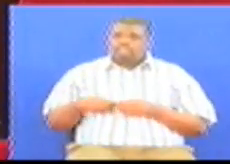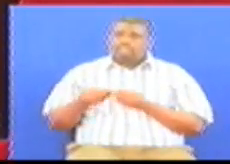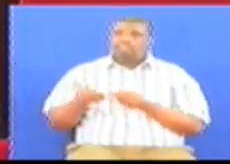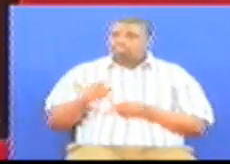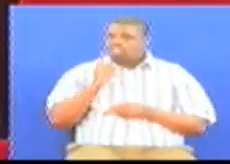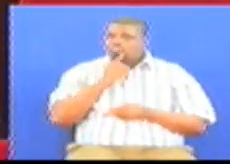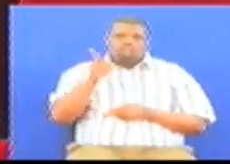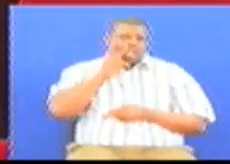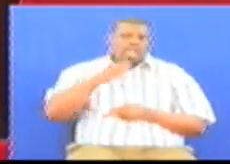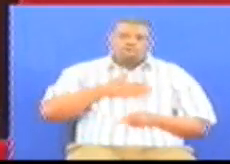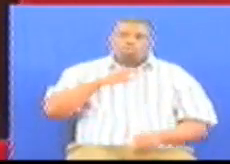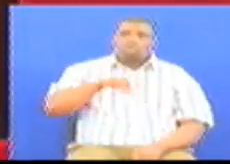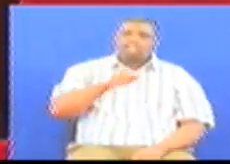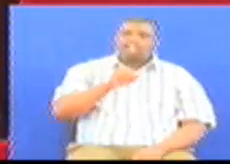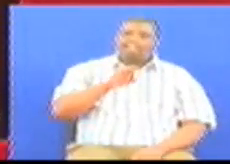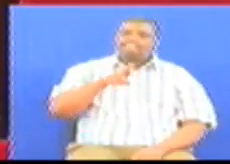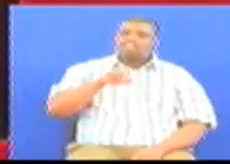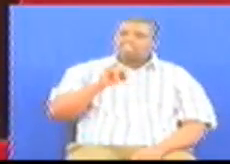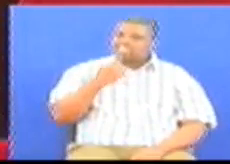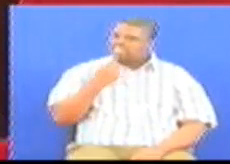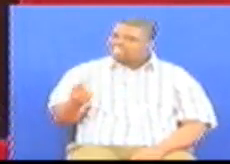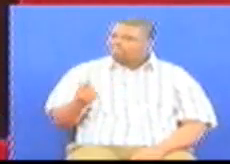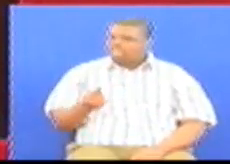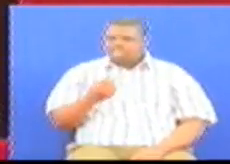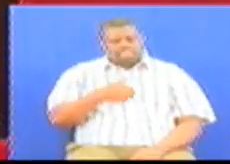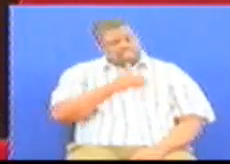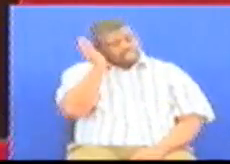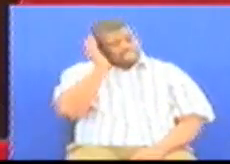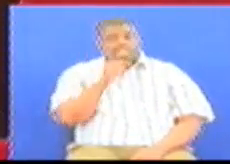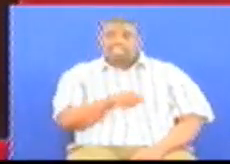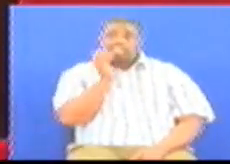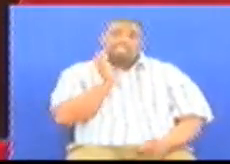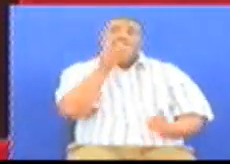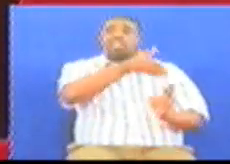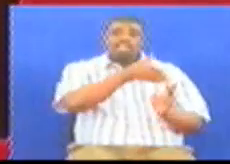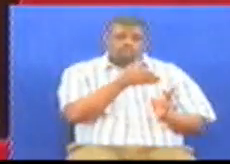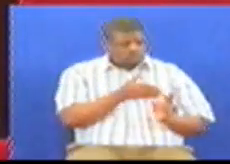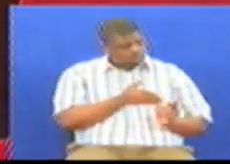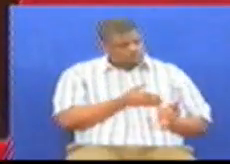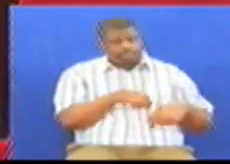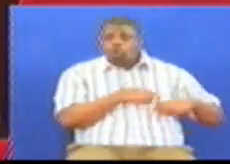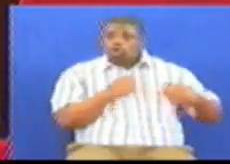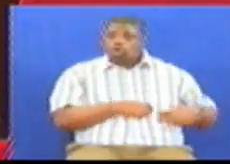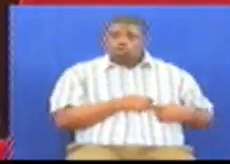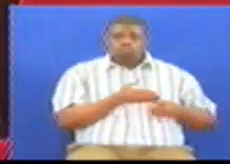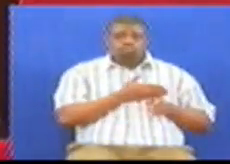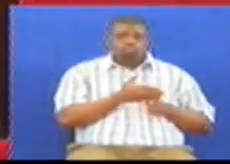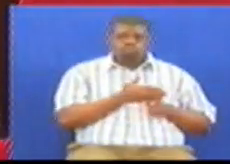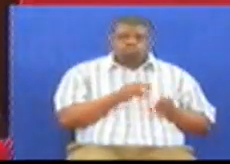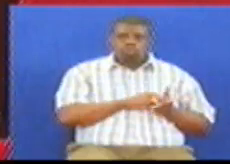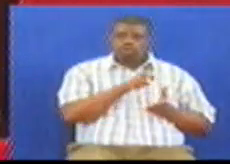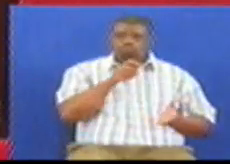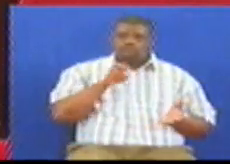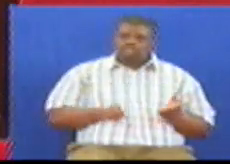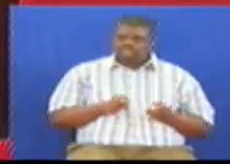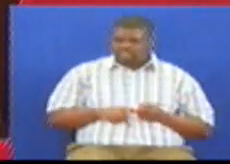alisema kwamba serikali hii na nia dhati kuhusu ugatuaji. Mheshimiwa Jafari, ugatuaji ni dhana pana